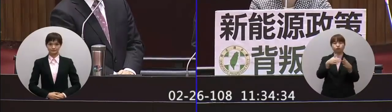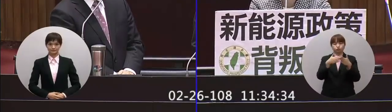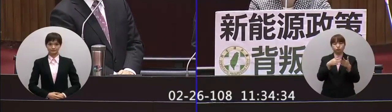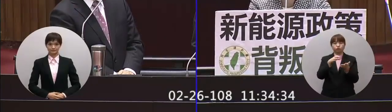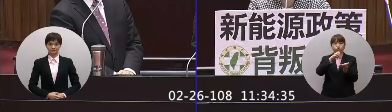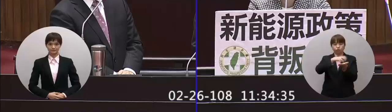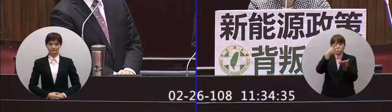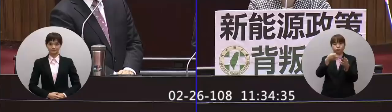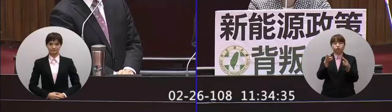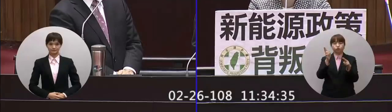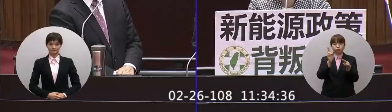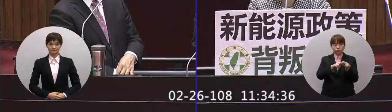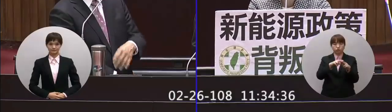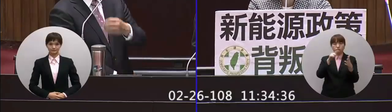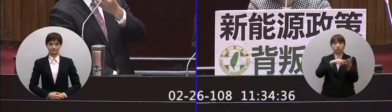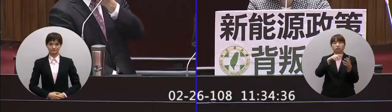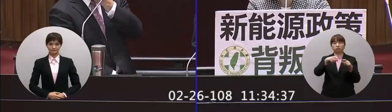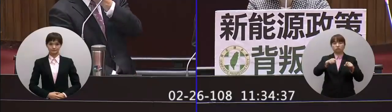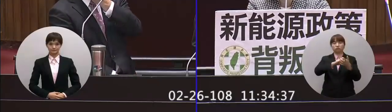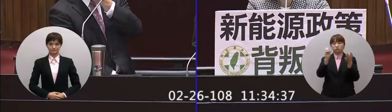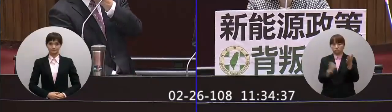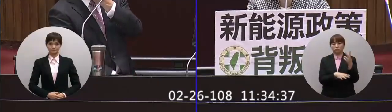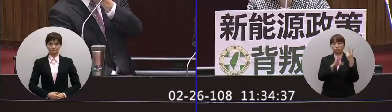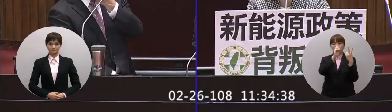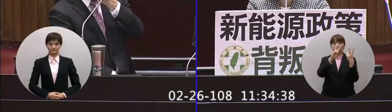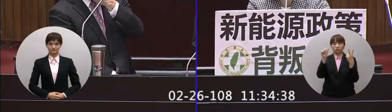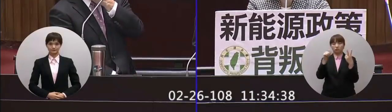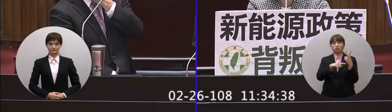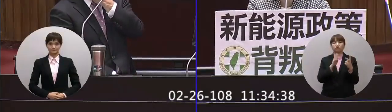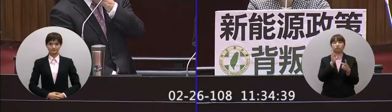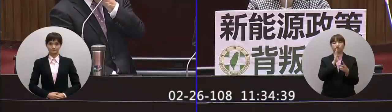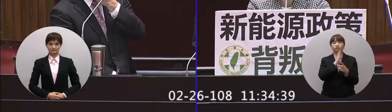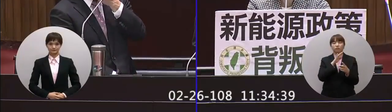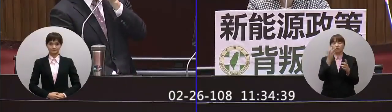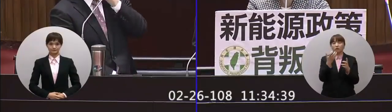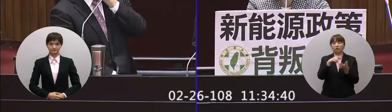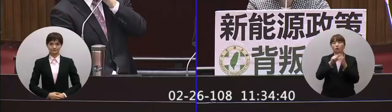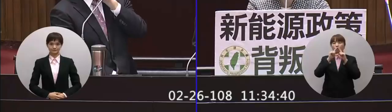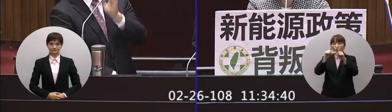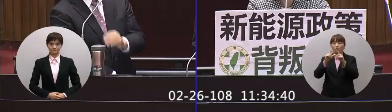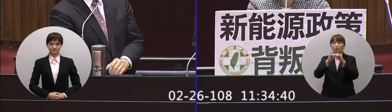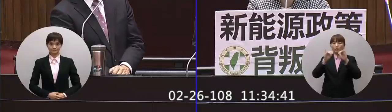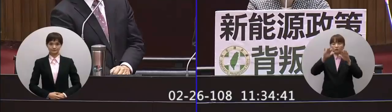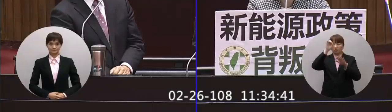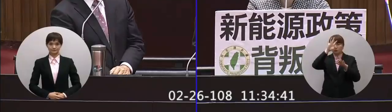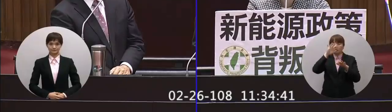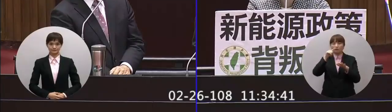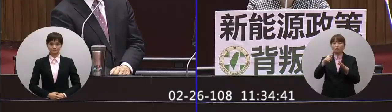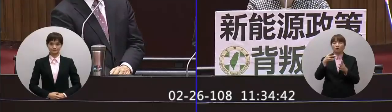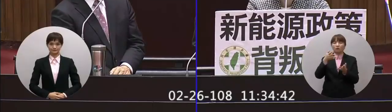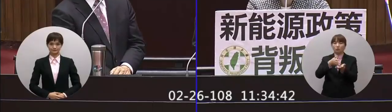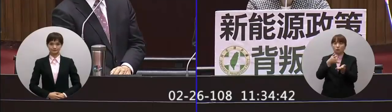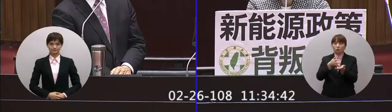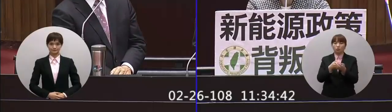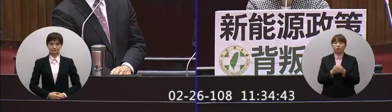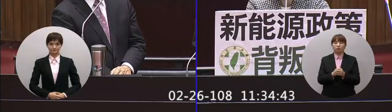除2025的飞核家园。但是我刚刚听到您在答复这个民进党委员的这